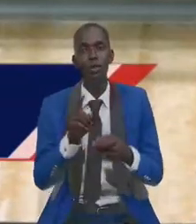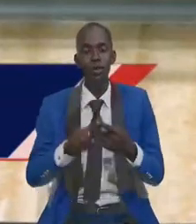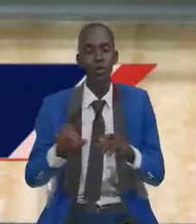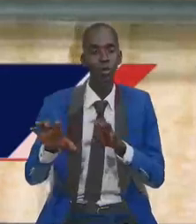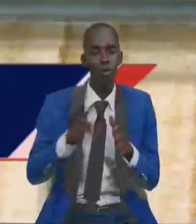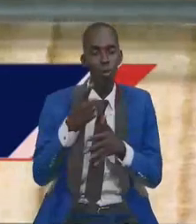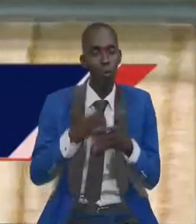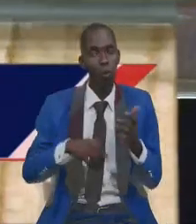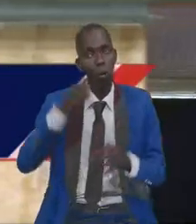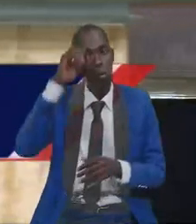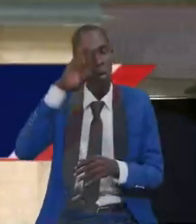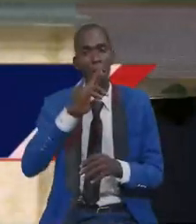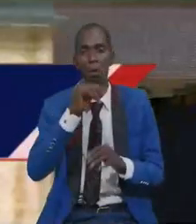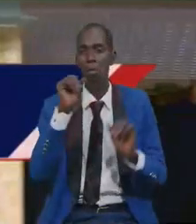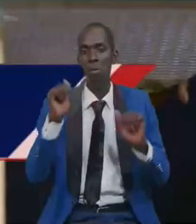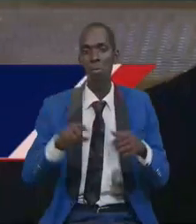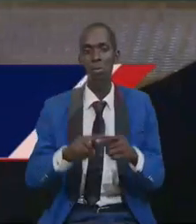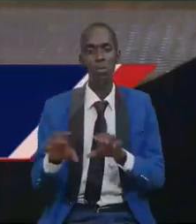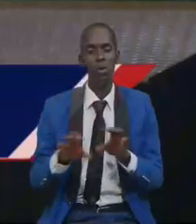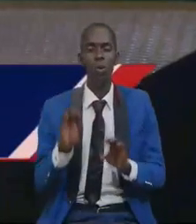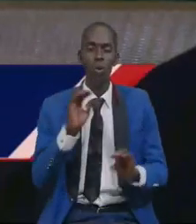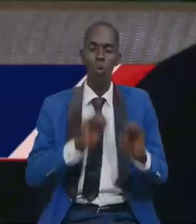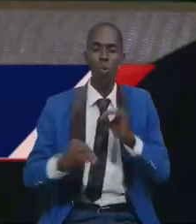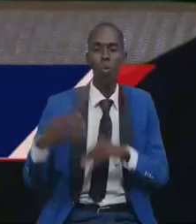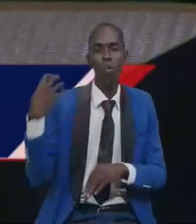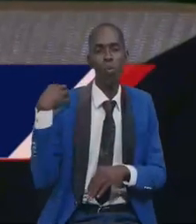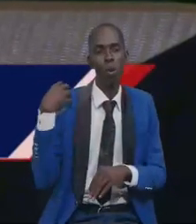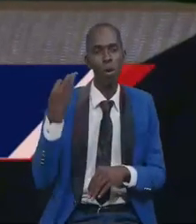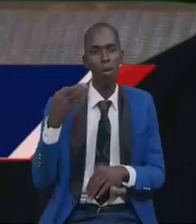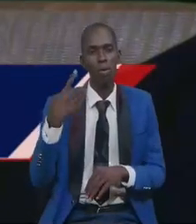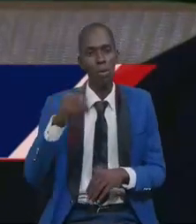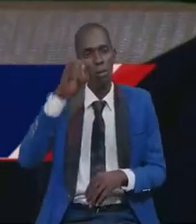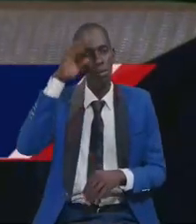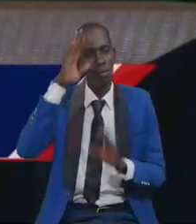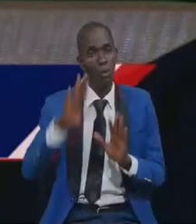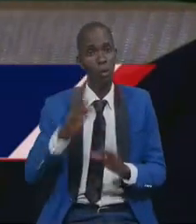peuvent pas le faire. Oh, maître des magiciens, parce que je